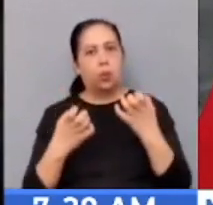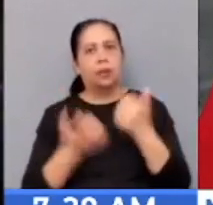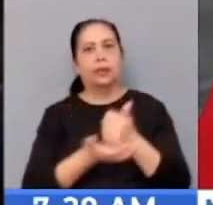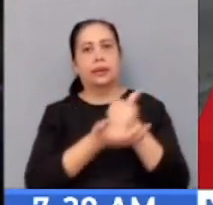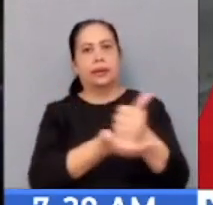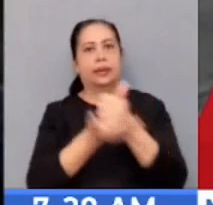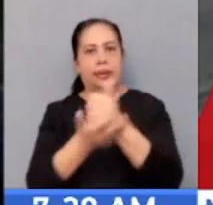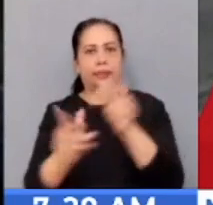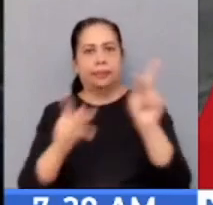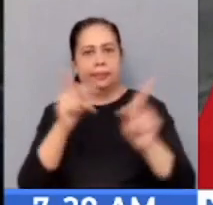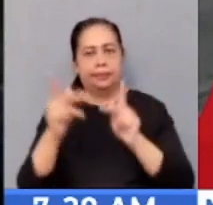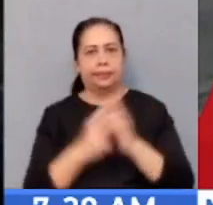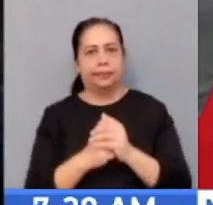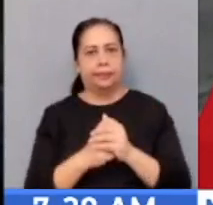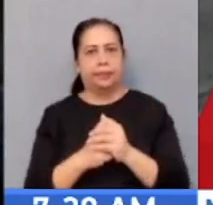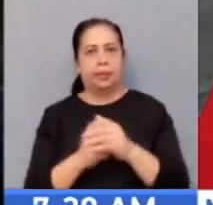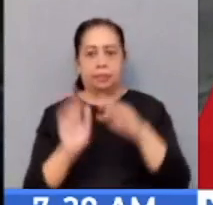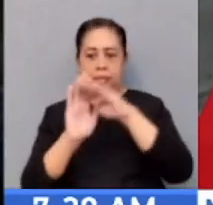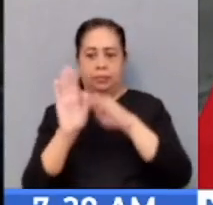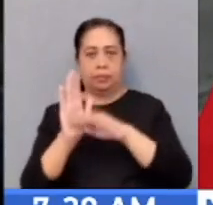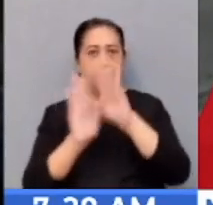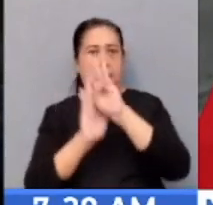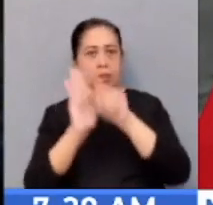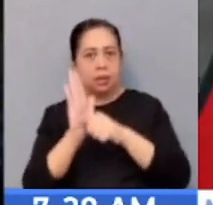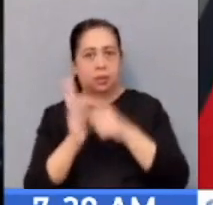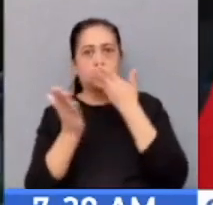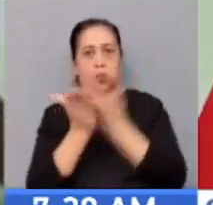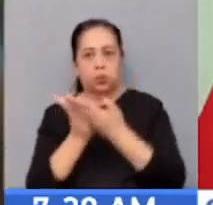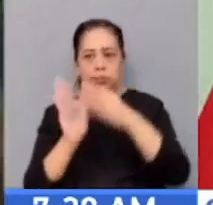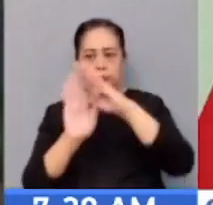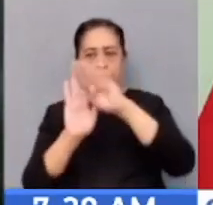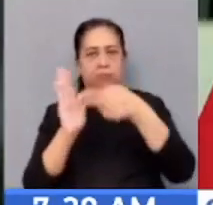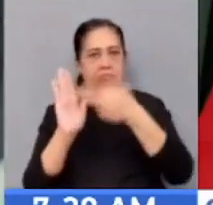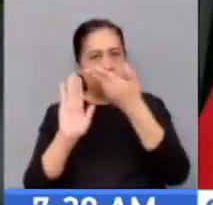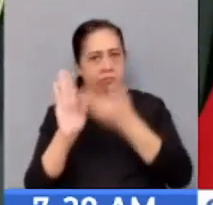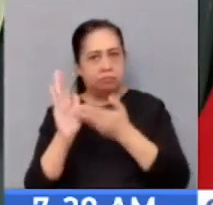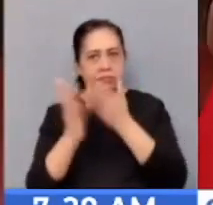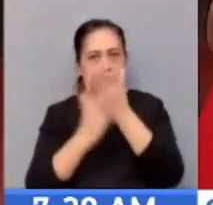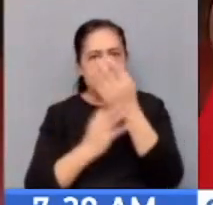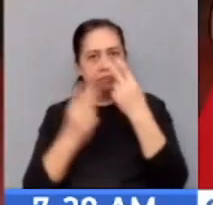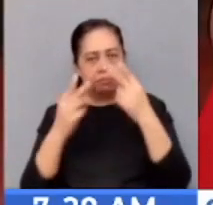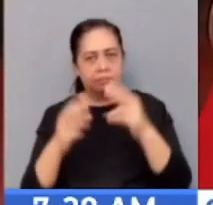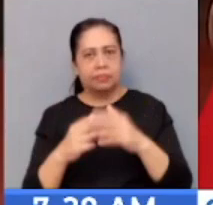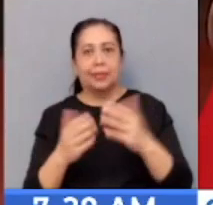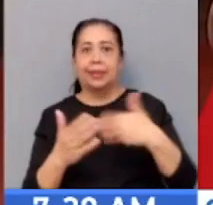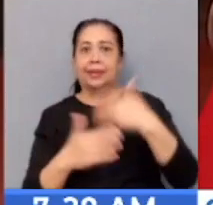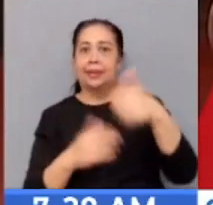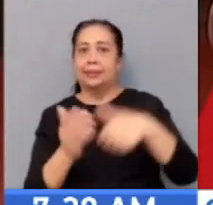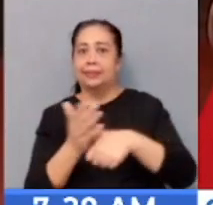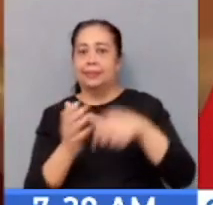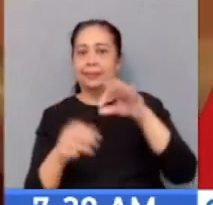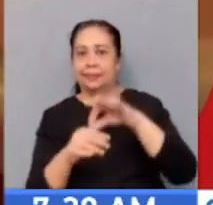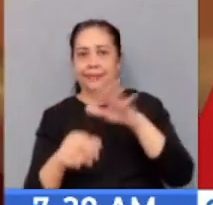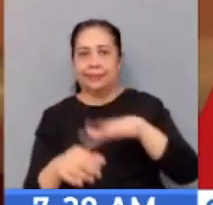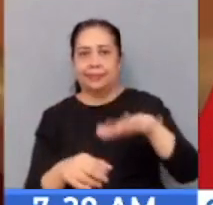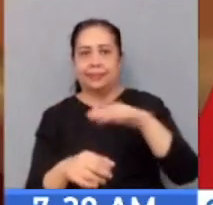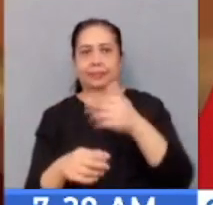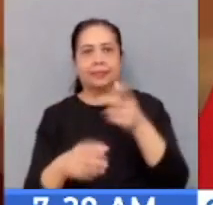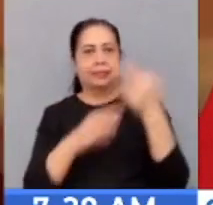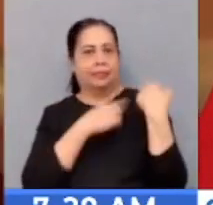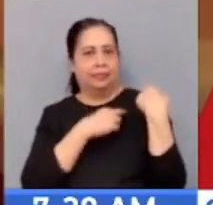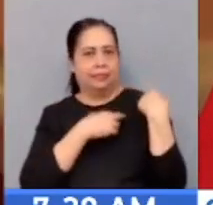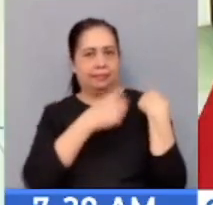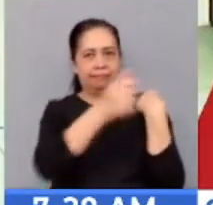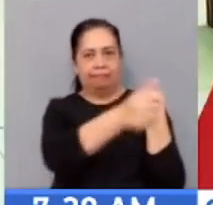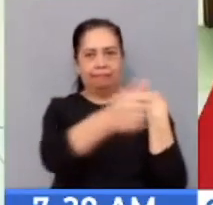Maganda track record, maganda credentials, transparent. Sa darating na eleksyon, sa ating mga kamay na kasalalay ang kinabukasan ng